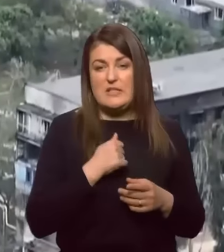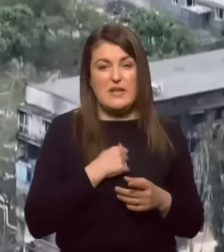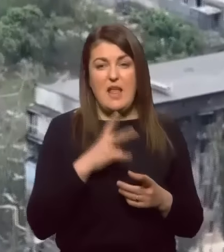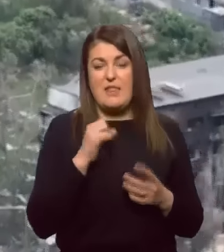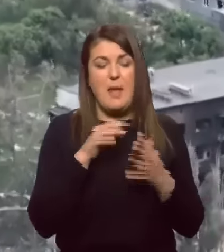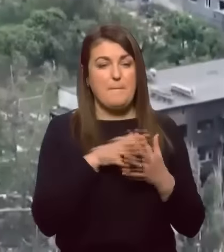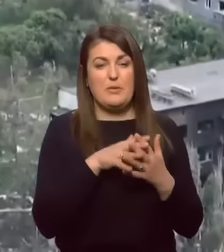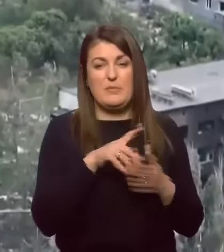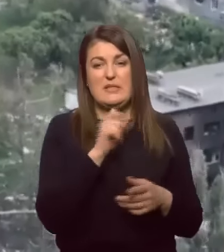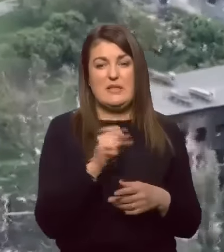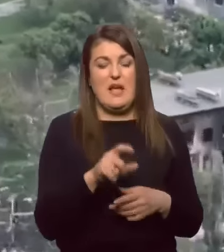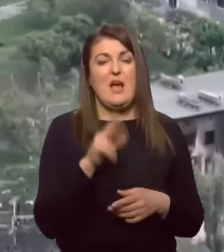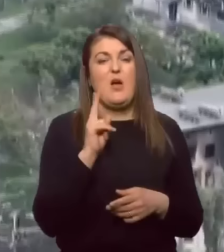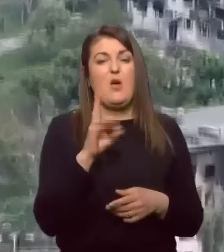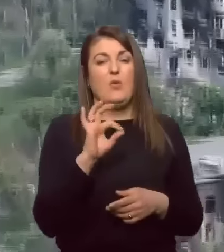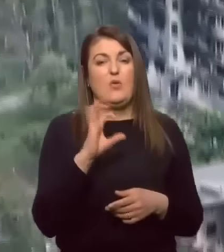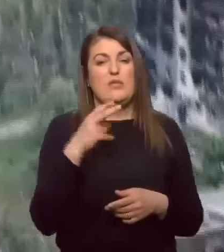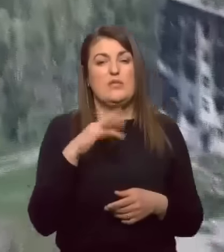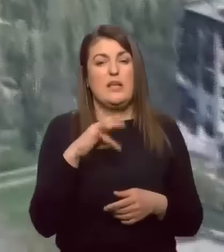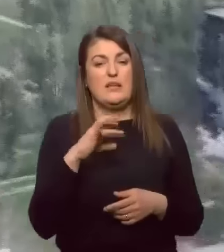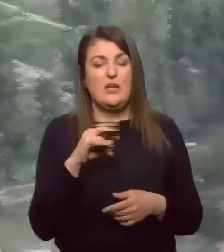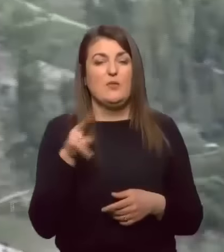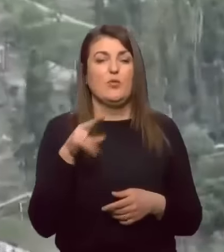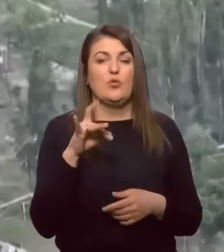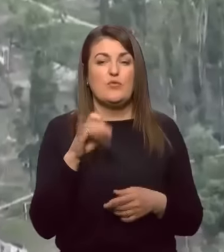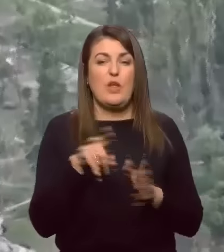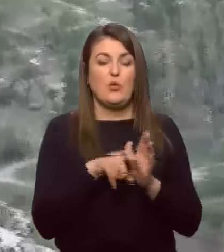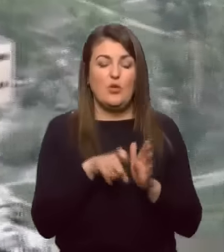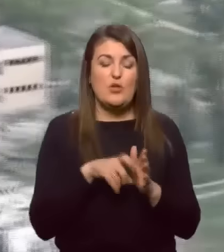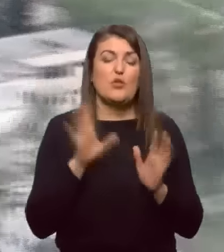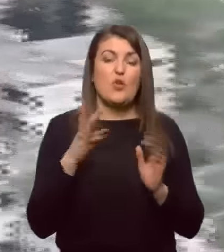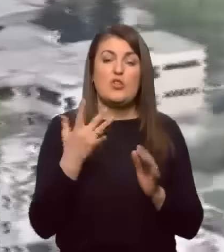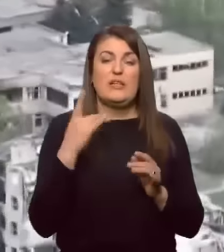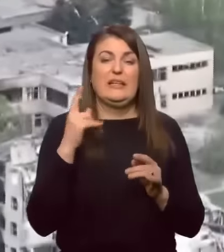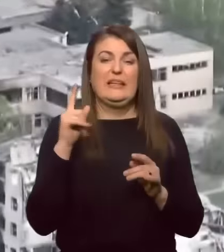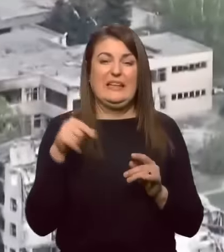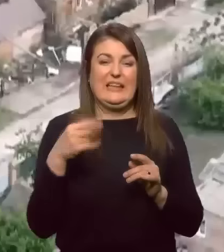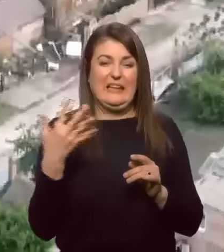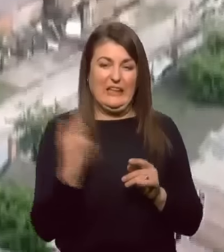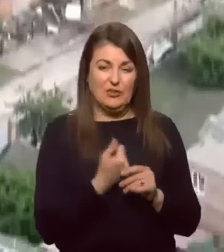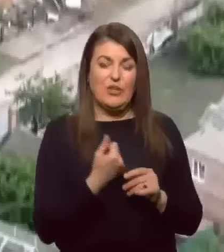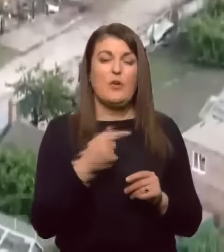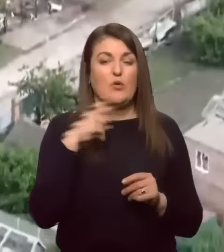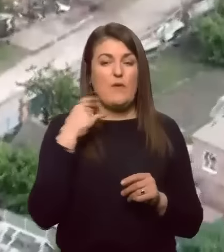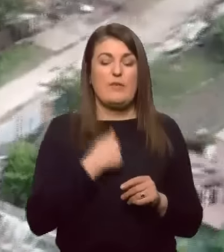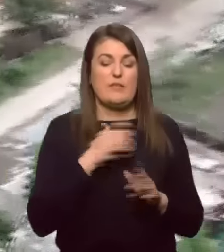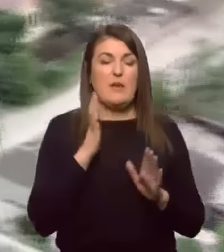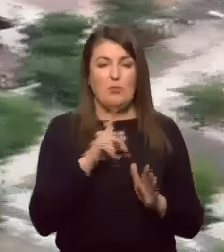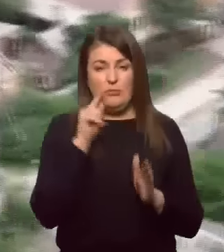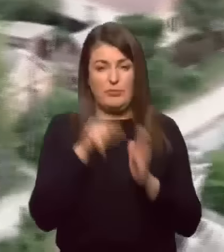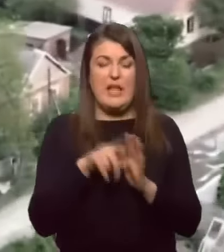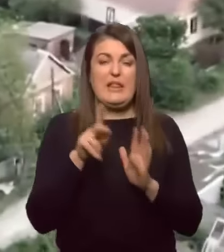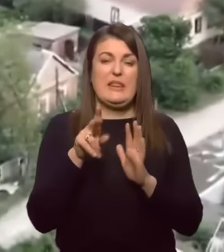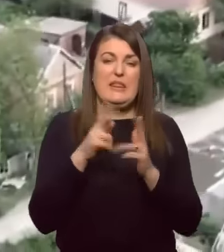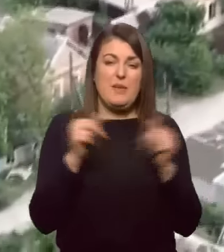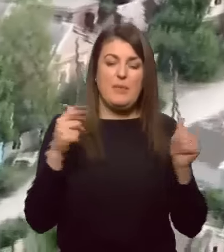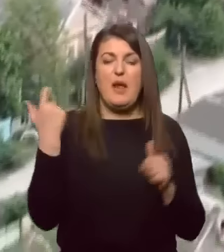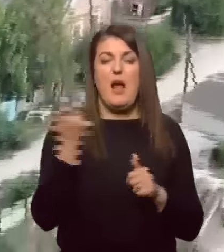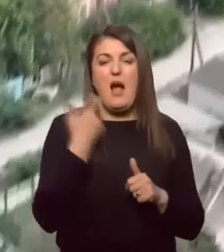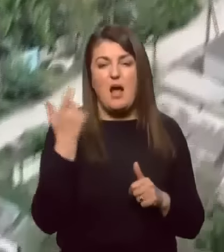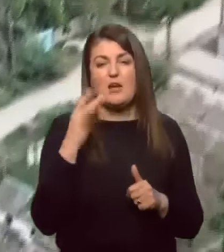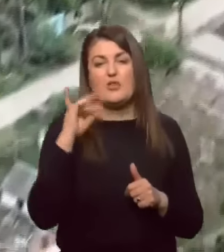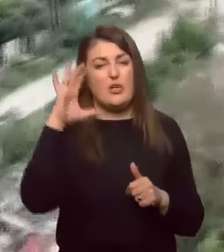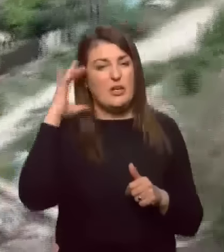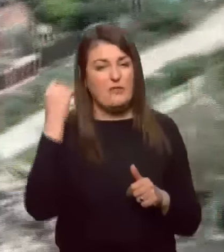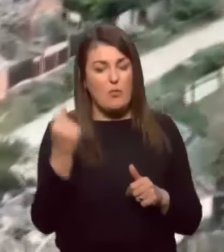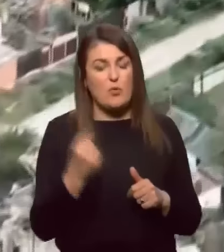битимуться за Костянтинівку та Дружківку на Донеччині, то через кілька тижнів російські війська будуть у Дніпрі, Харкові чи